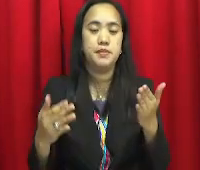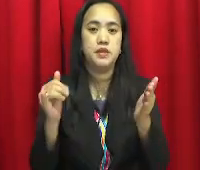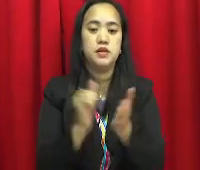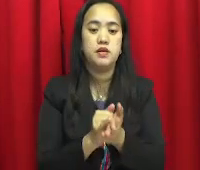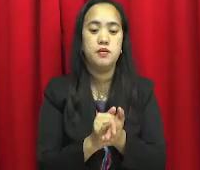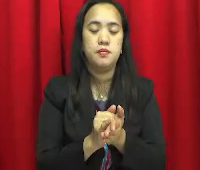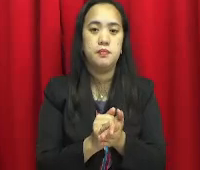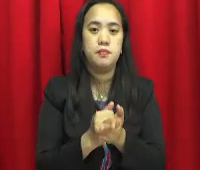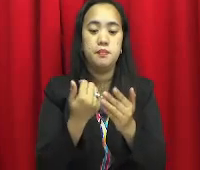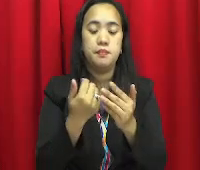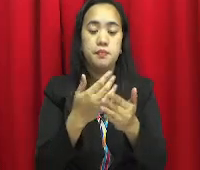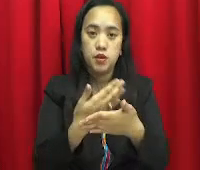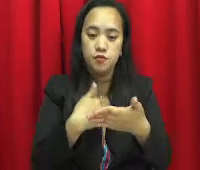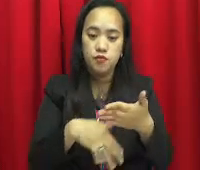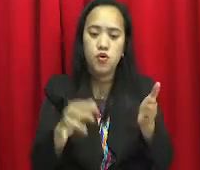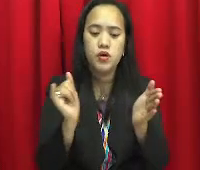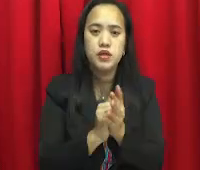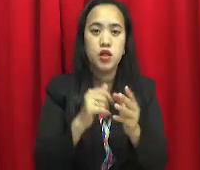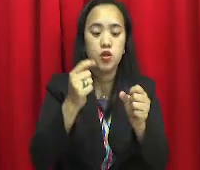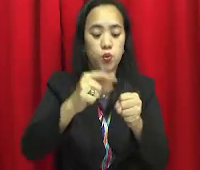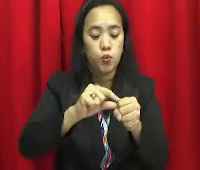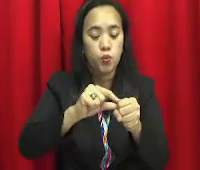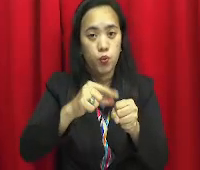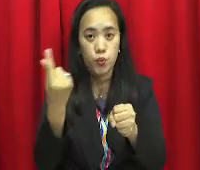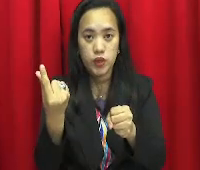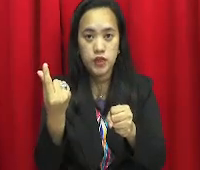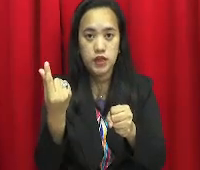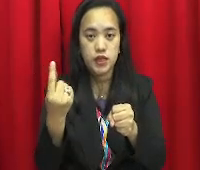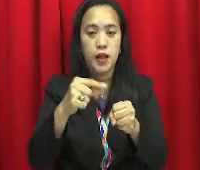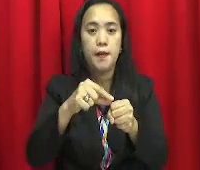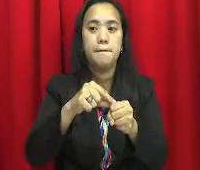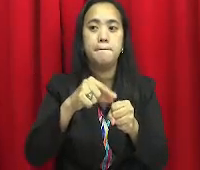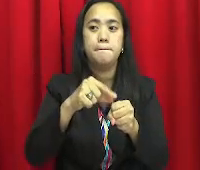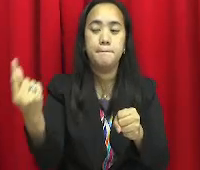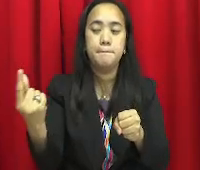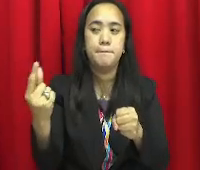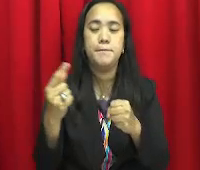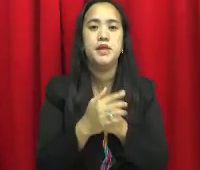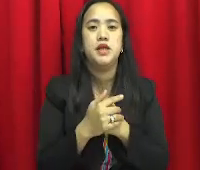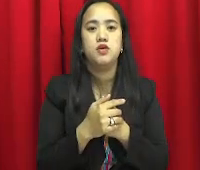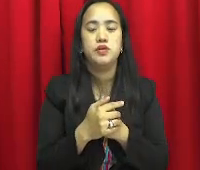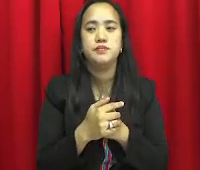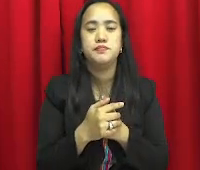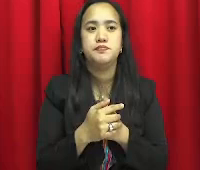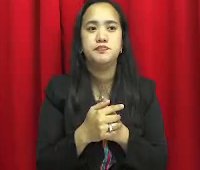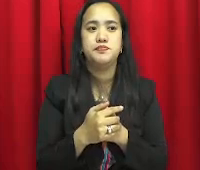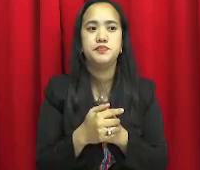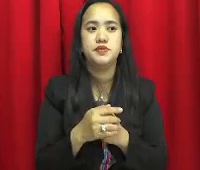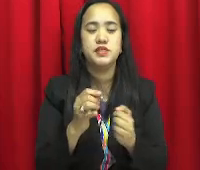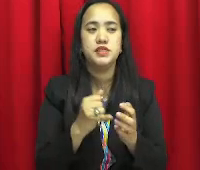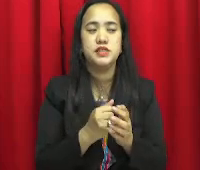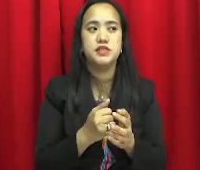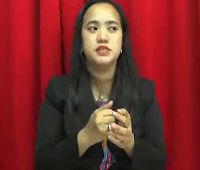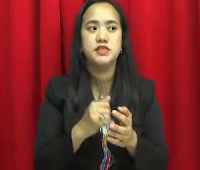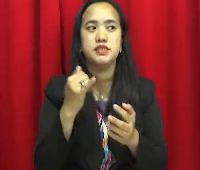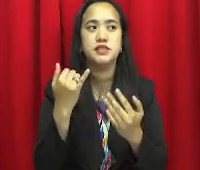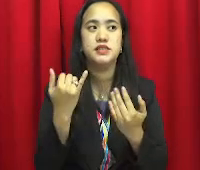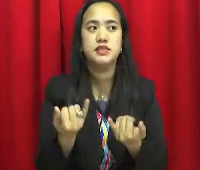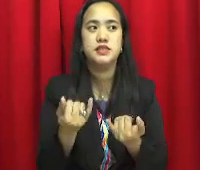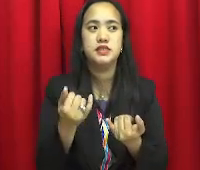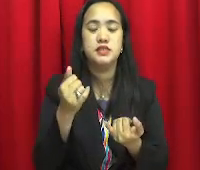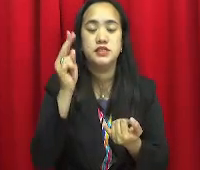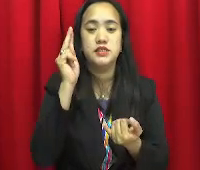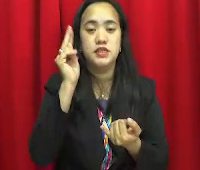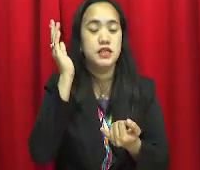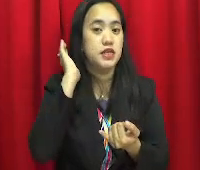nag-quit, wala kang sakit. Hindi yung mag-quit ka sapat may sakit ka na. Ayan, totoo yan. Kaya mas maganda makinig ka na lamang kay Solomon